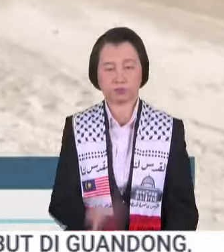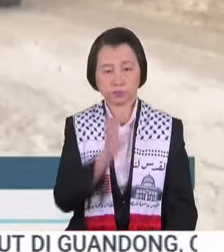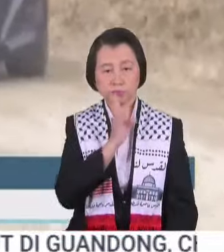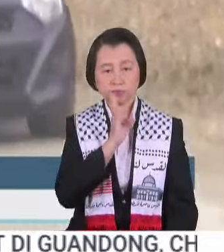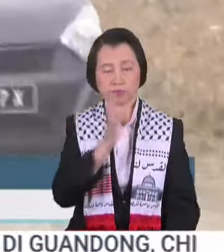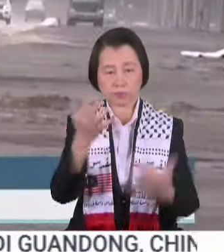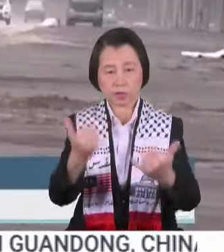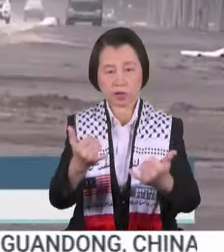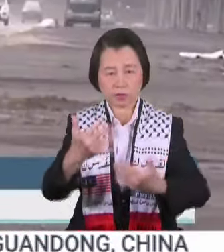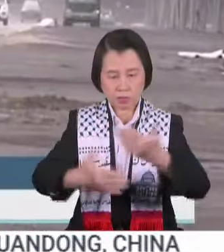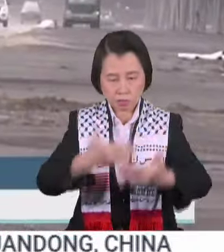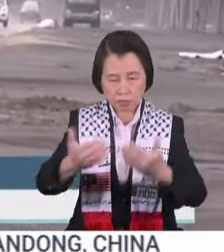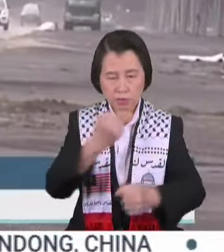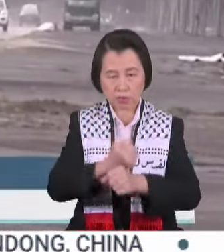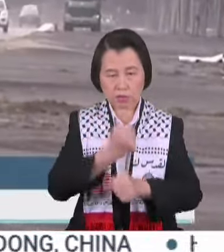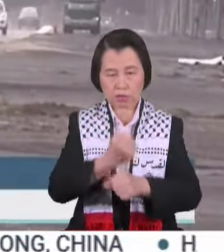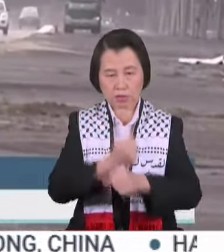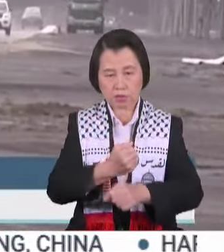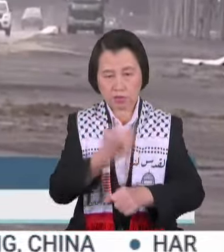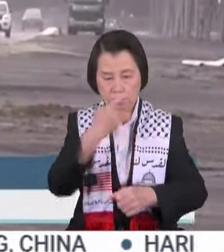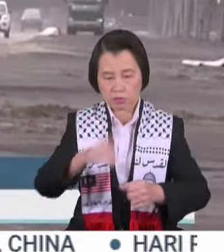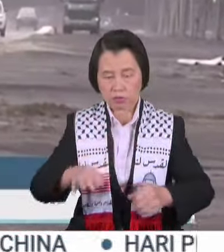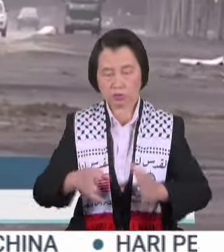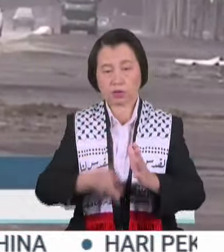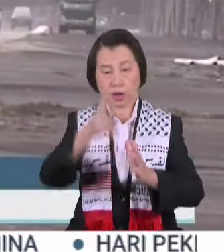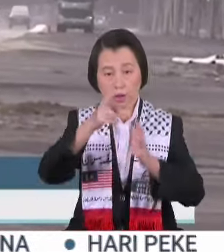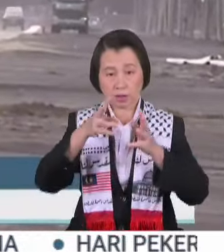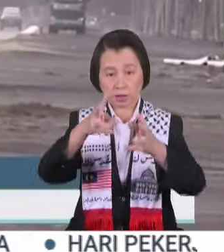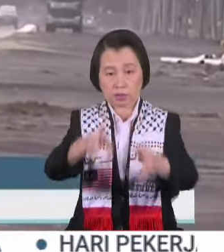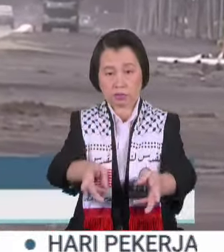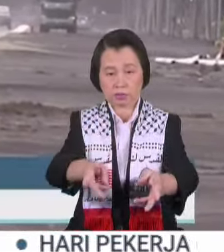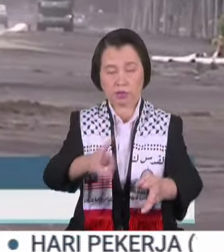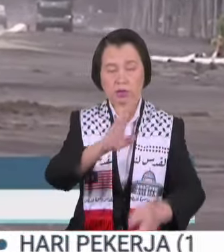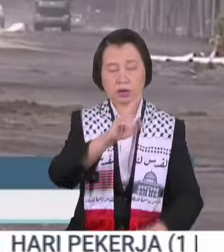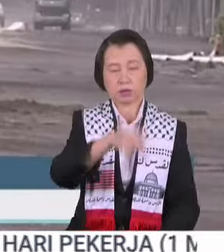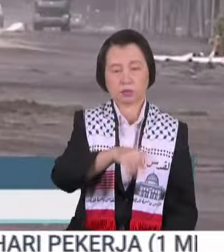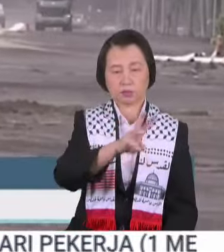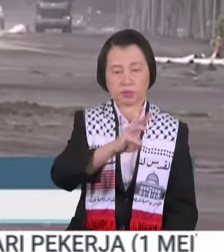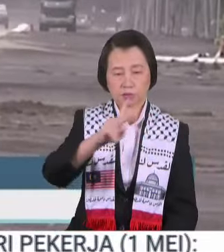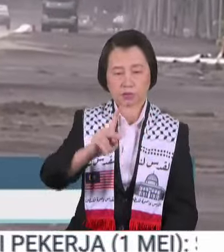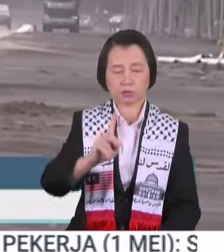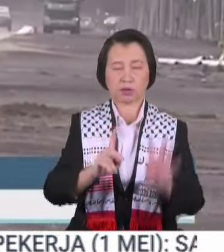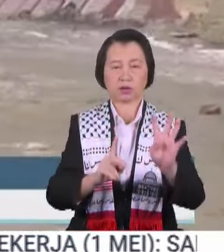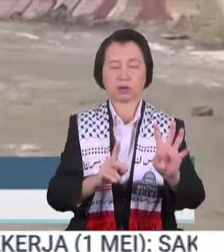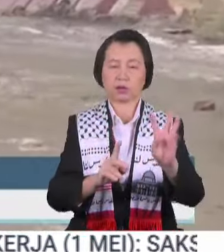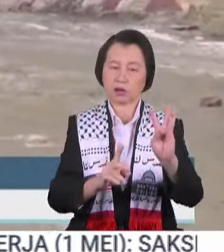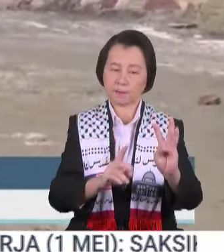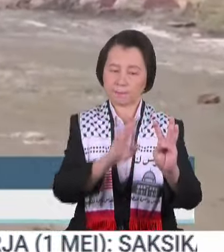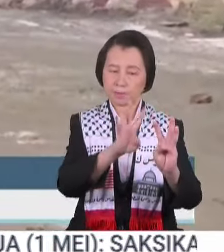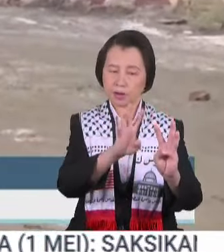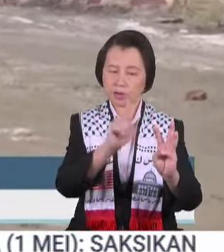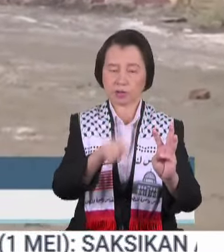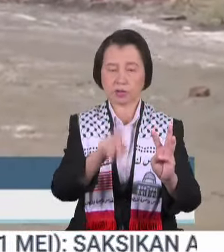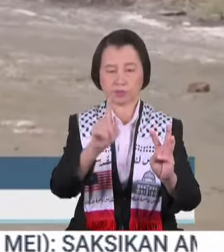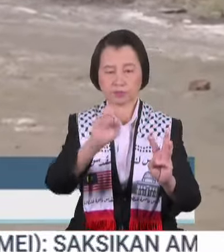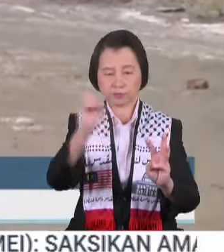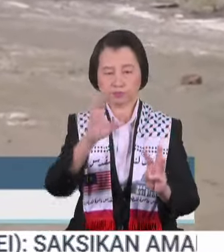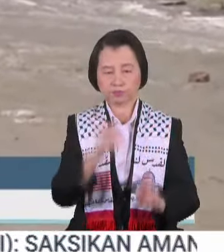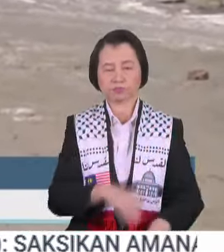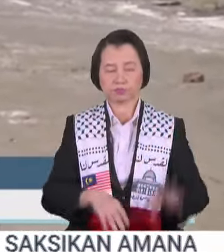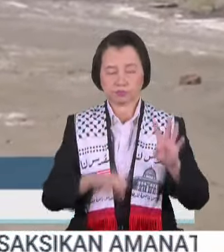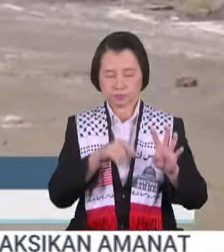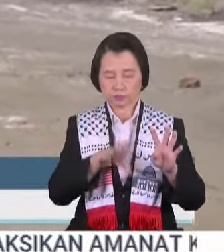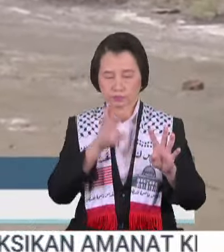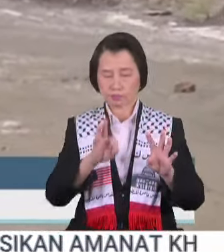Menurutnya, setakat ini kemajuan kerja fizikal bagi pakej WP1 adalah 64% dan